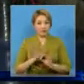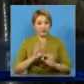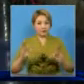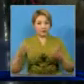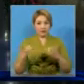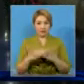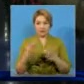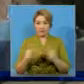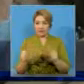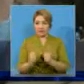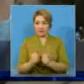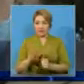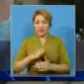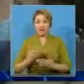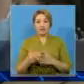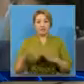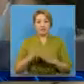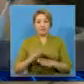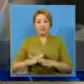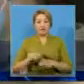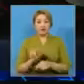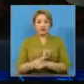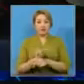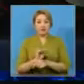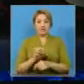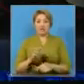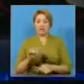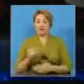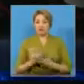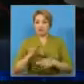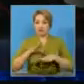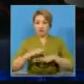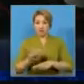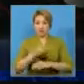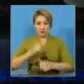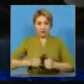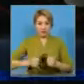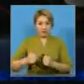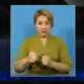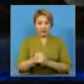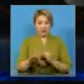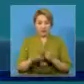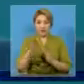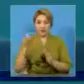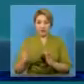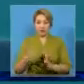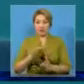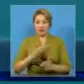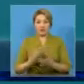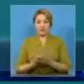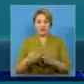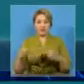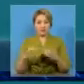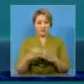органом, который сближает многие этносы внутри страны, воспитывает толерантность, ведет нашу страну вперед. Наши депутаты, избранные от